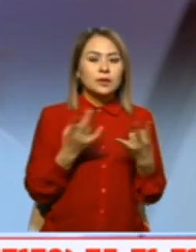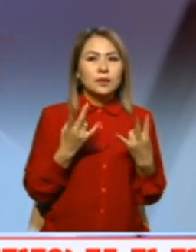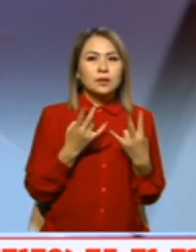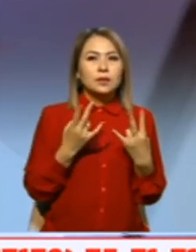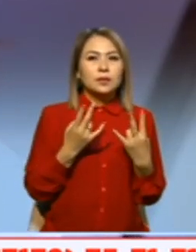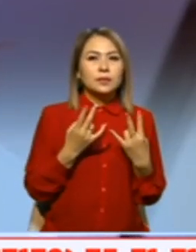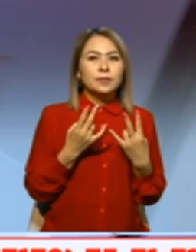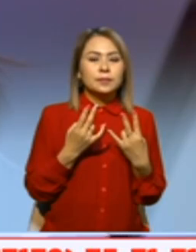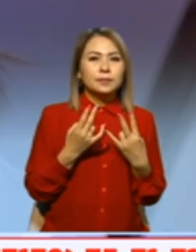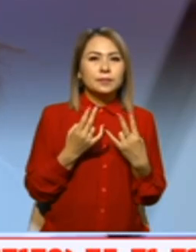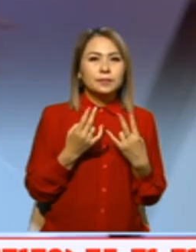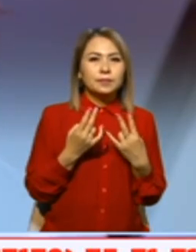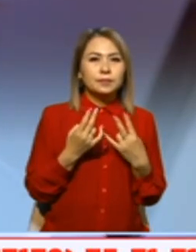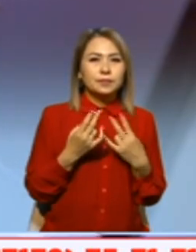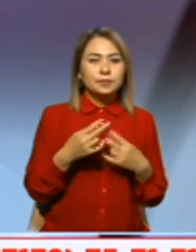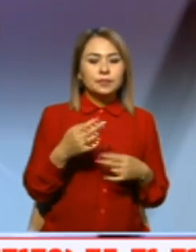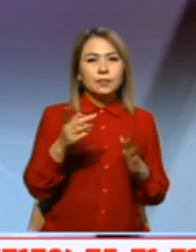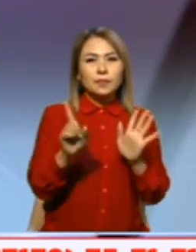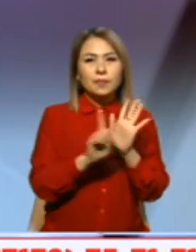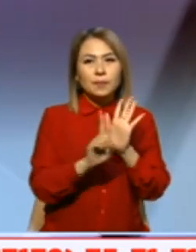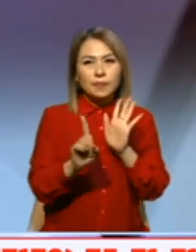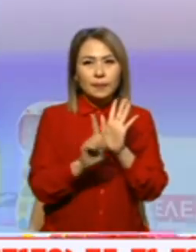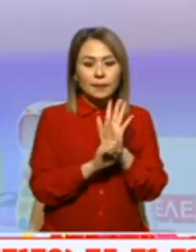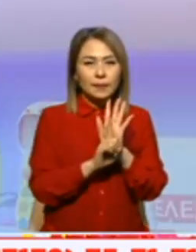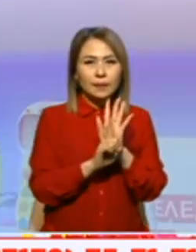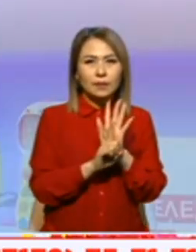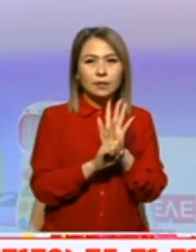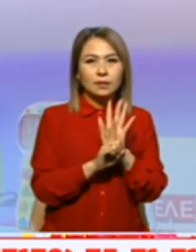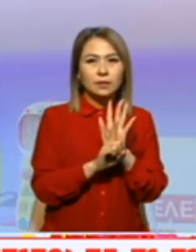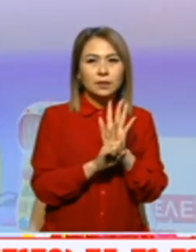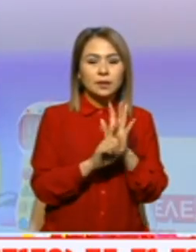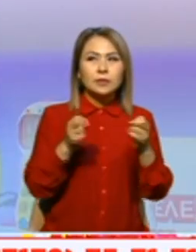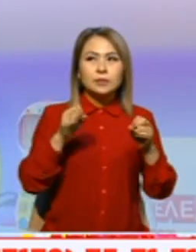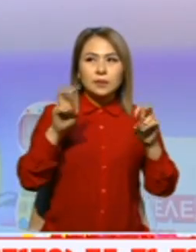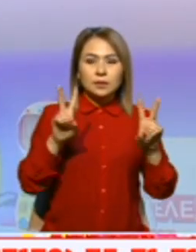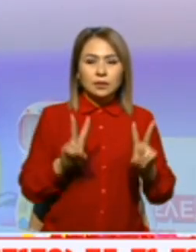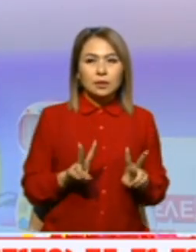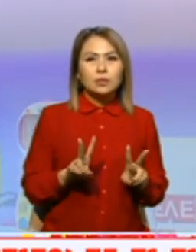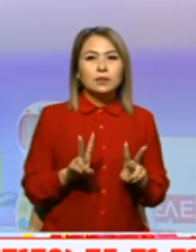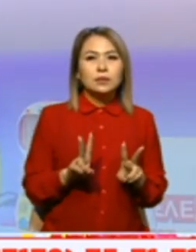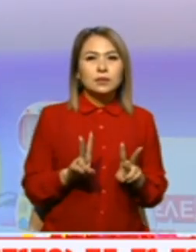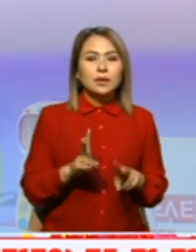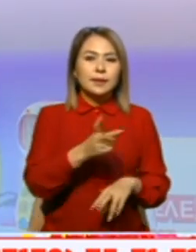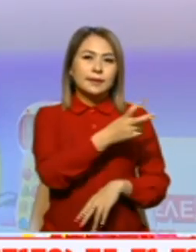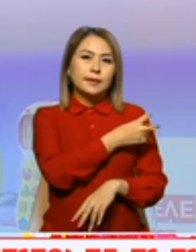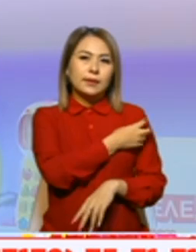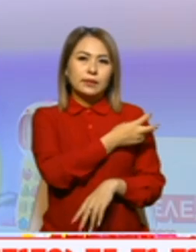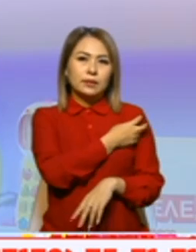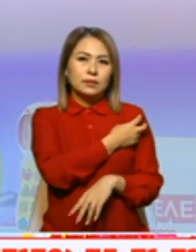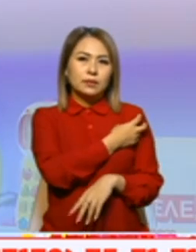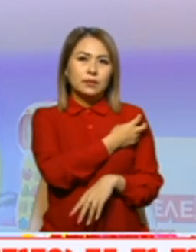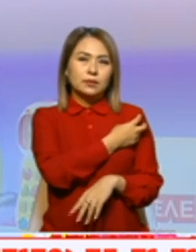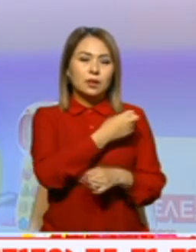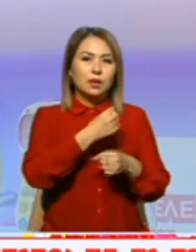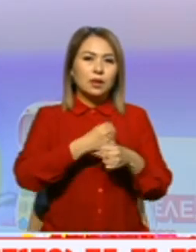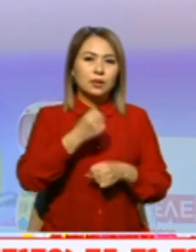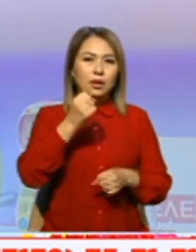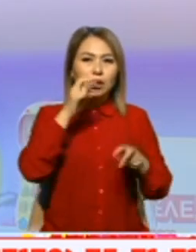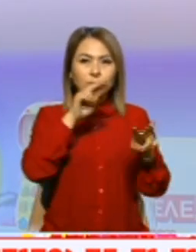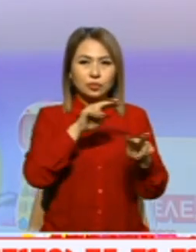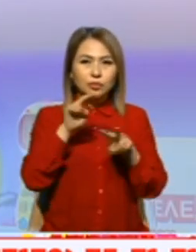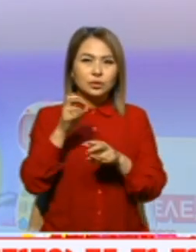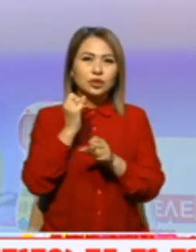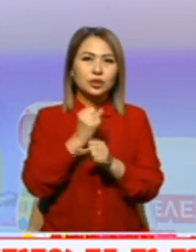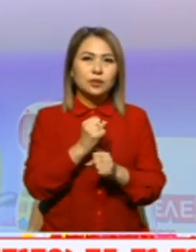Ол жаңа айтып отырмын, ол амбулаторлық жағдайда, стационарда арнаулы маманданған дәрігерлердің қадағалаумен